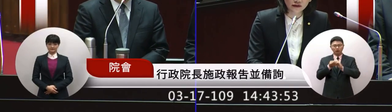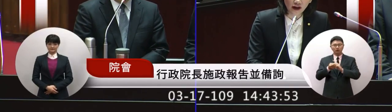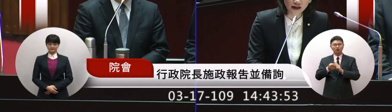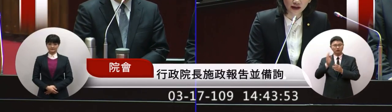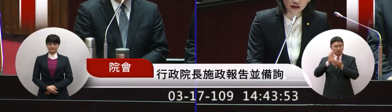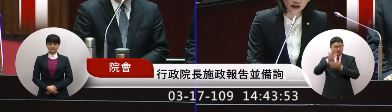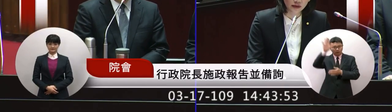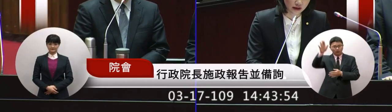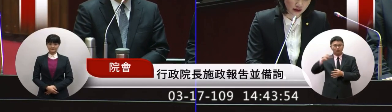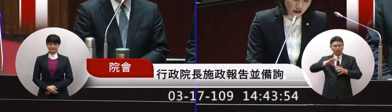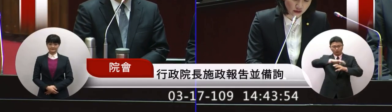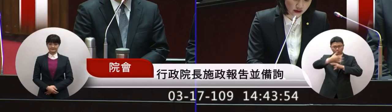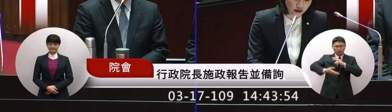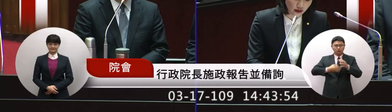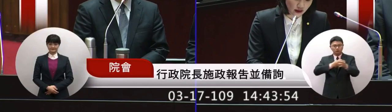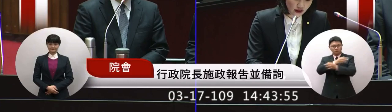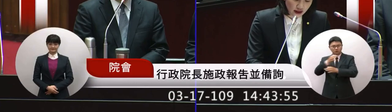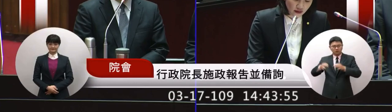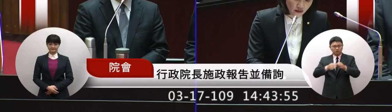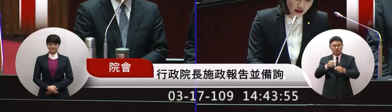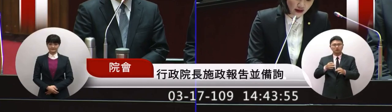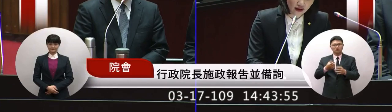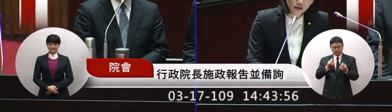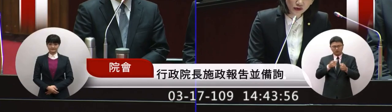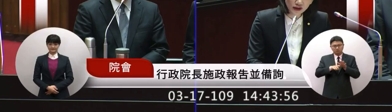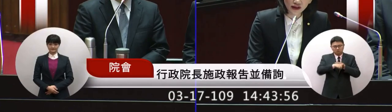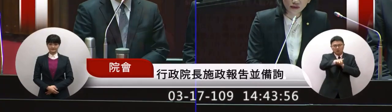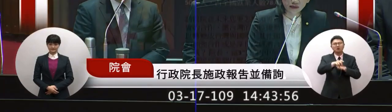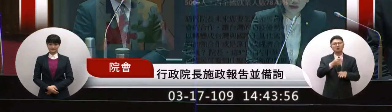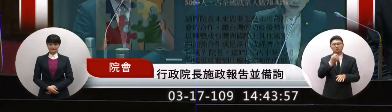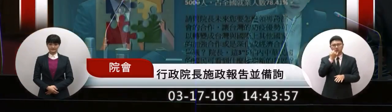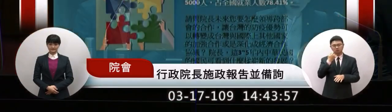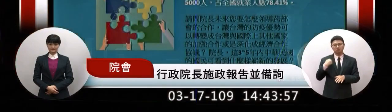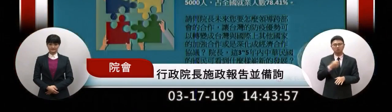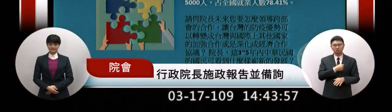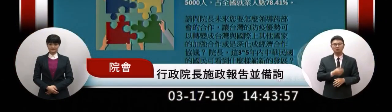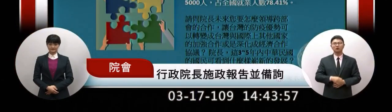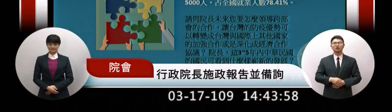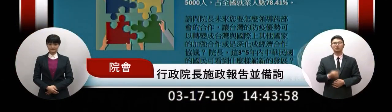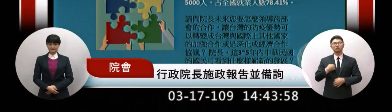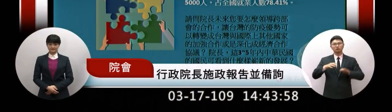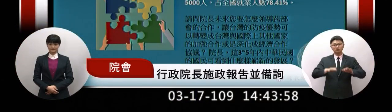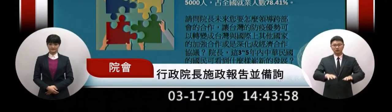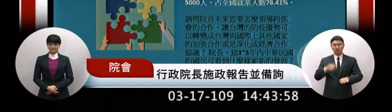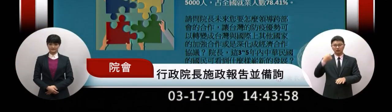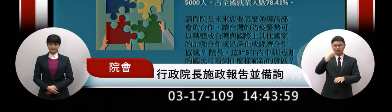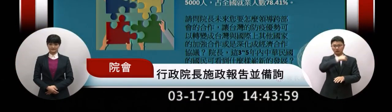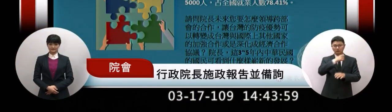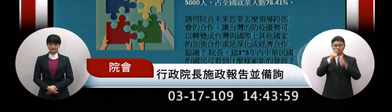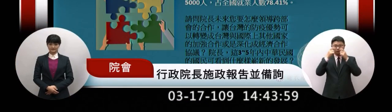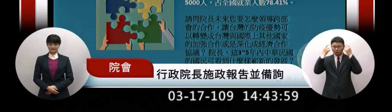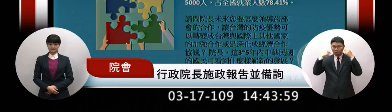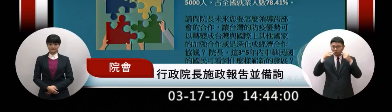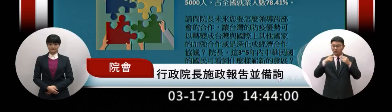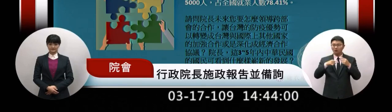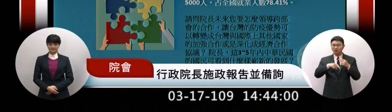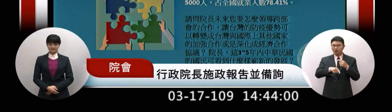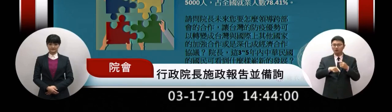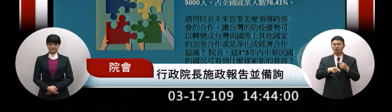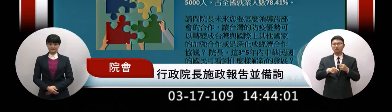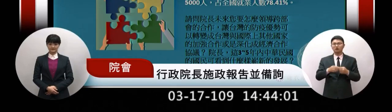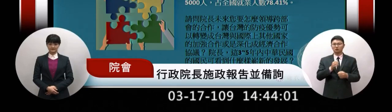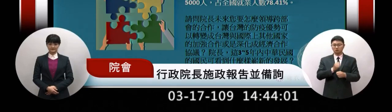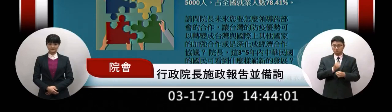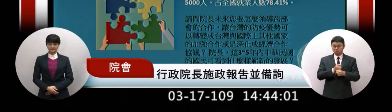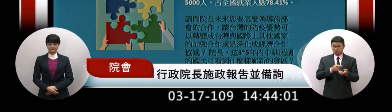济发展上面的优势哦。因为哦，目前我们的口罩台湾队表现非常好，我相信